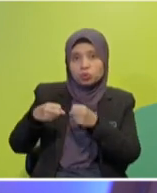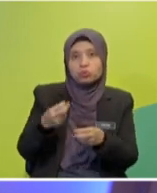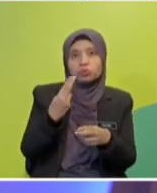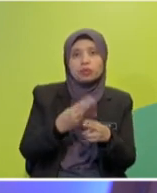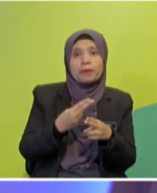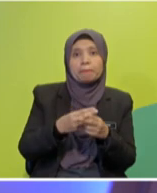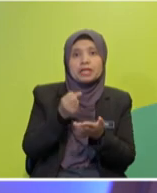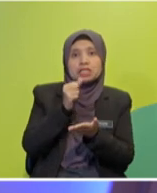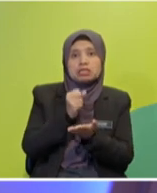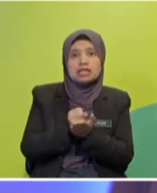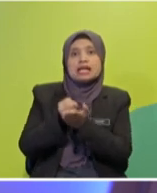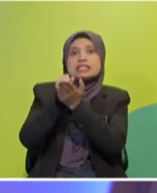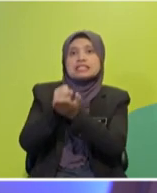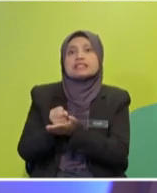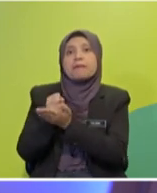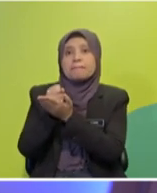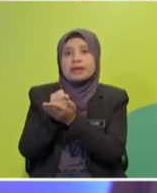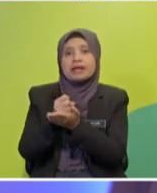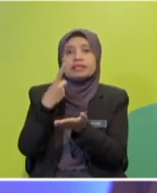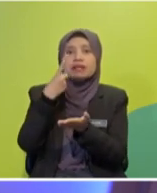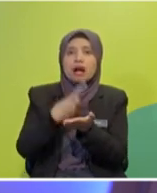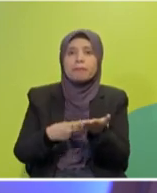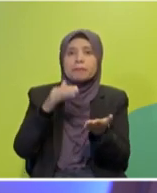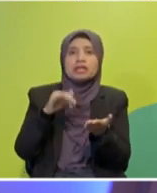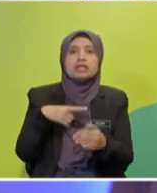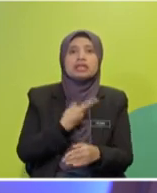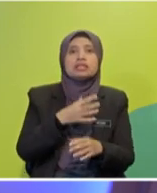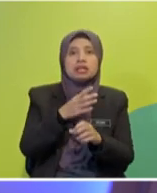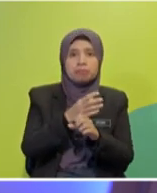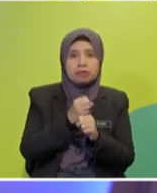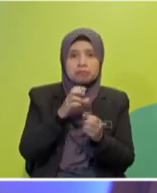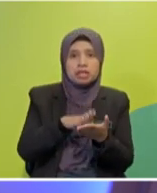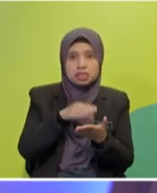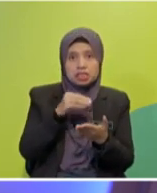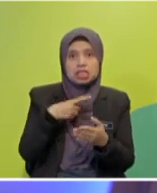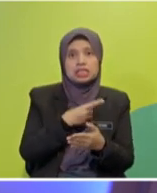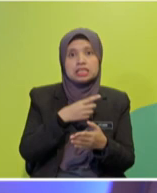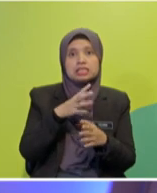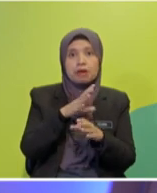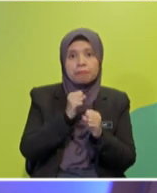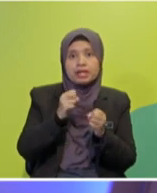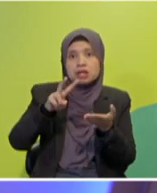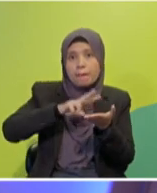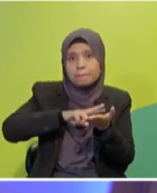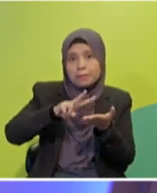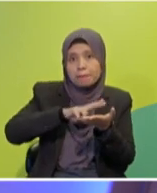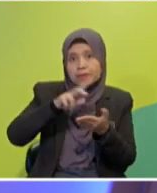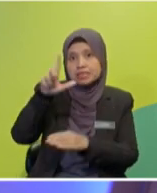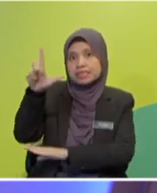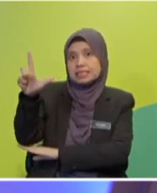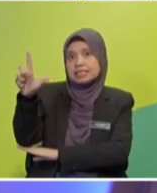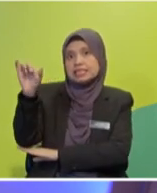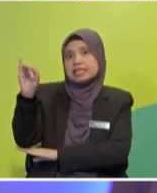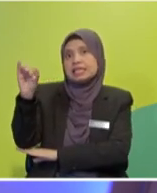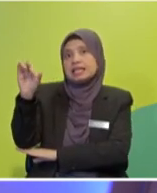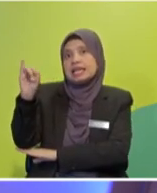sampan betul. Lepas tu apa yang kita dapat belajar hari ini, kita dapat membaca lirik lagu tadi kan. Hanif telah